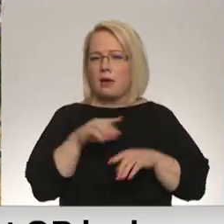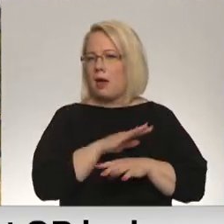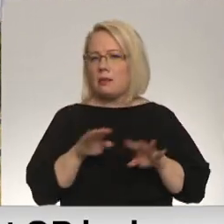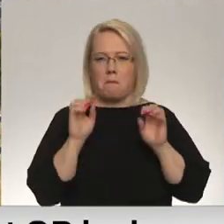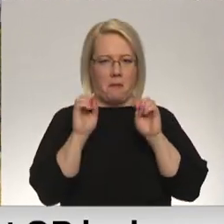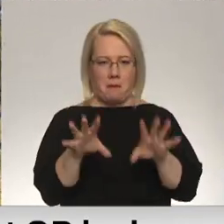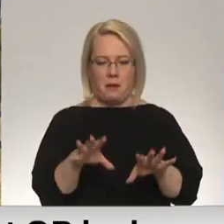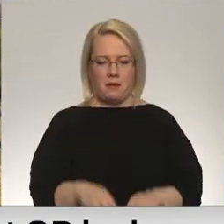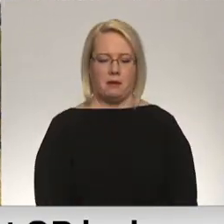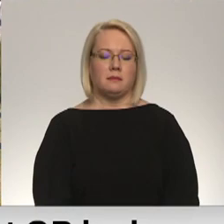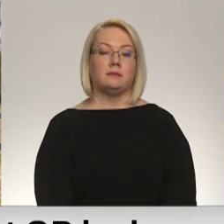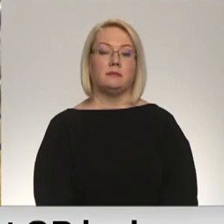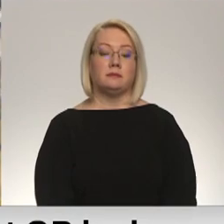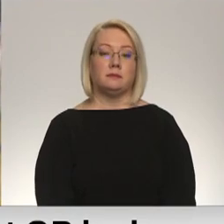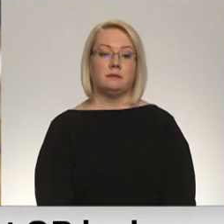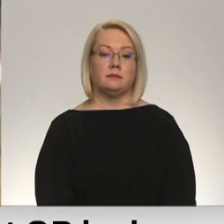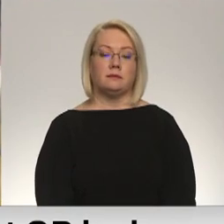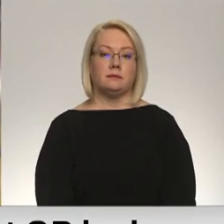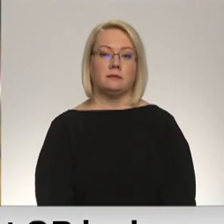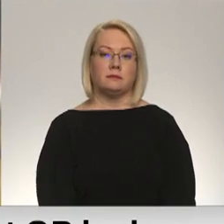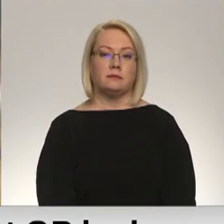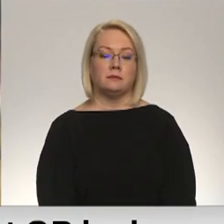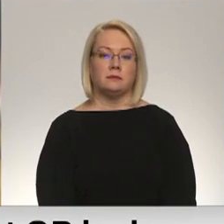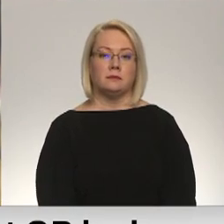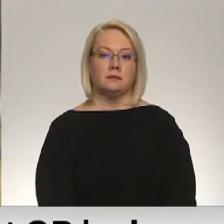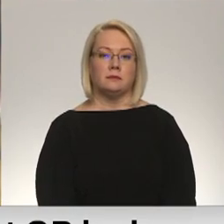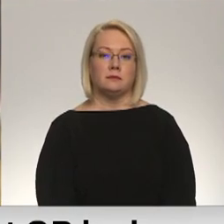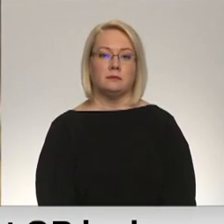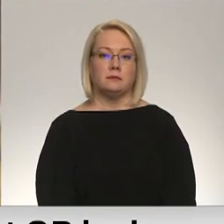Aija Kīnce, Ivans Milovs, Latvijas televīzija.